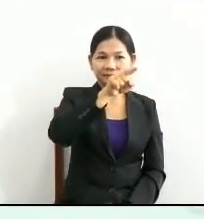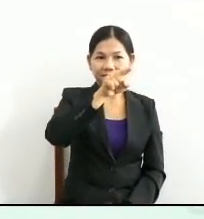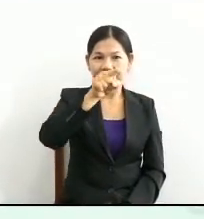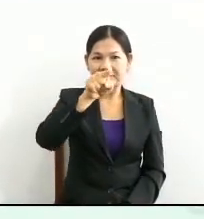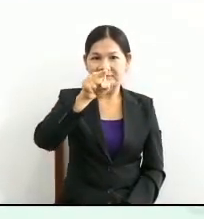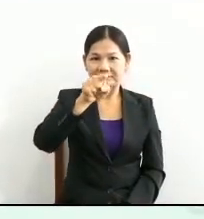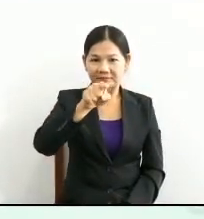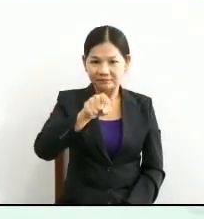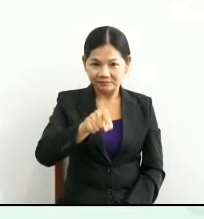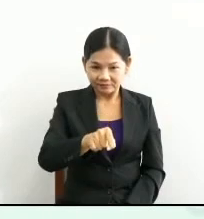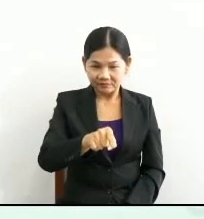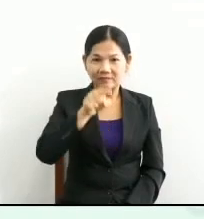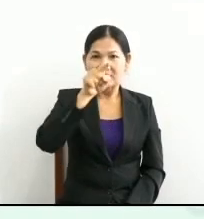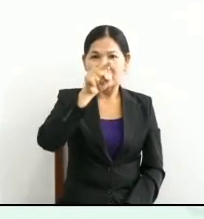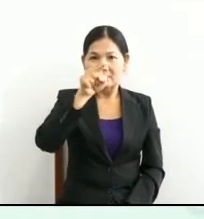ha